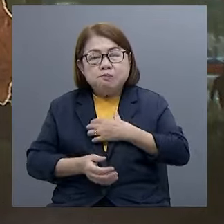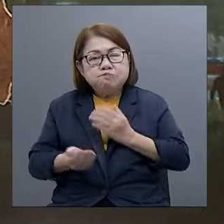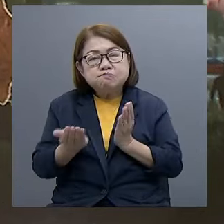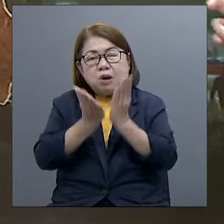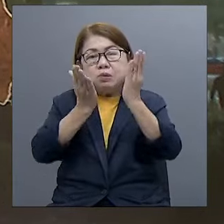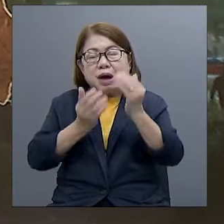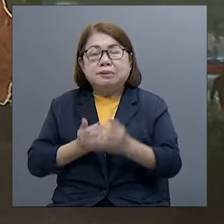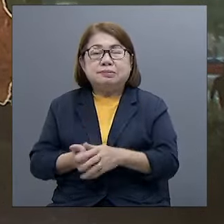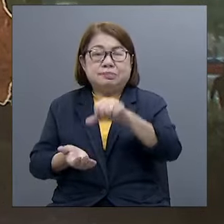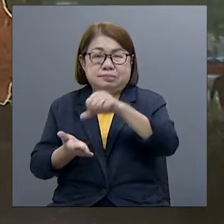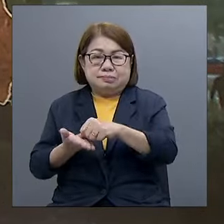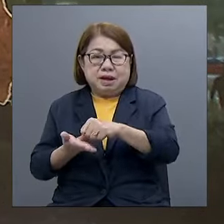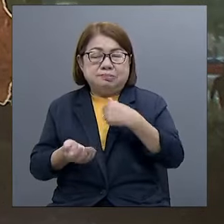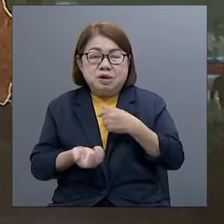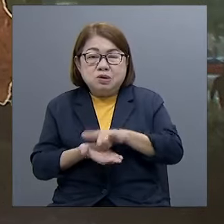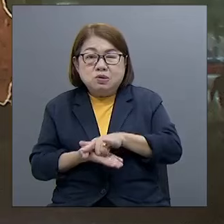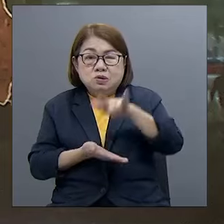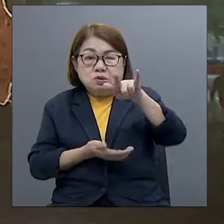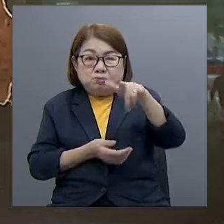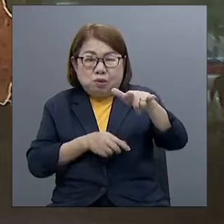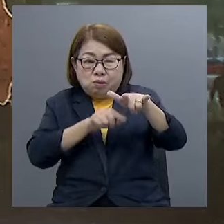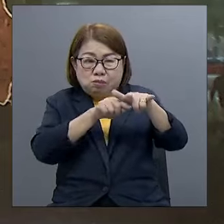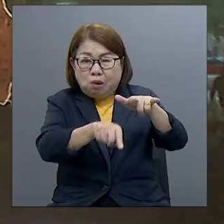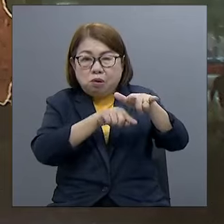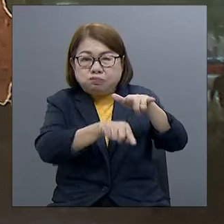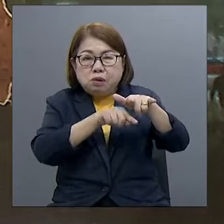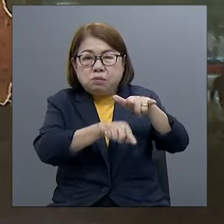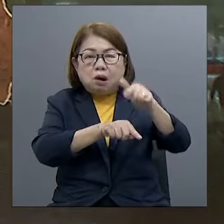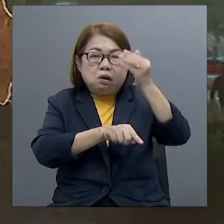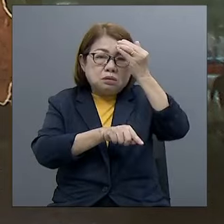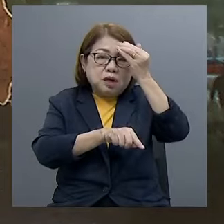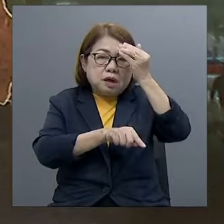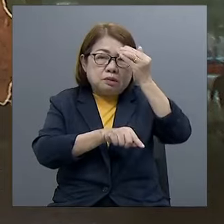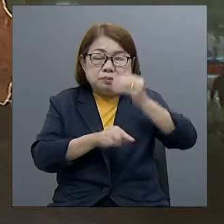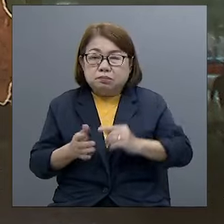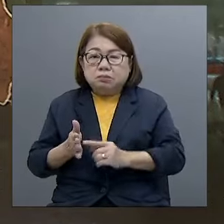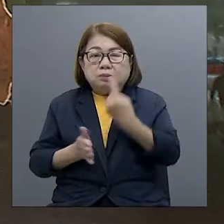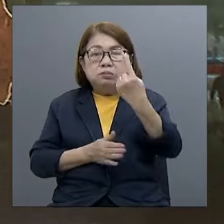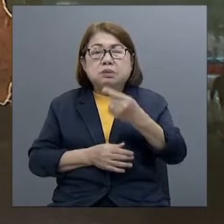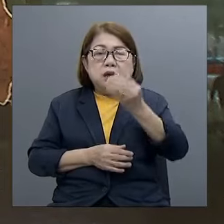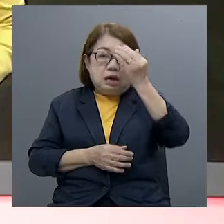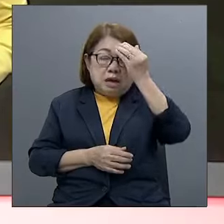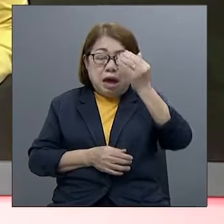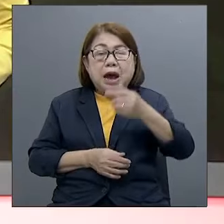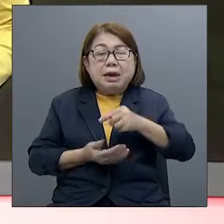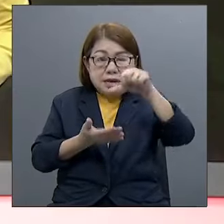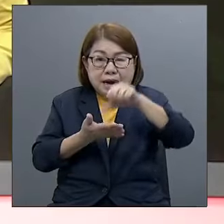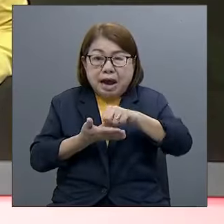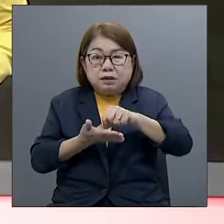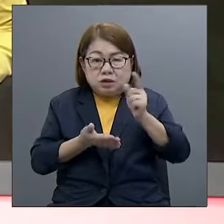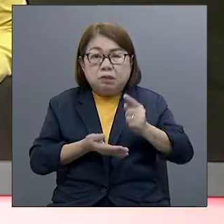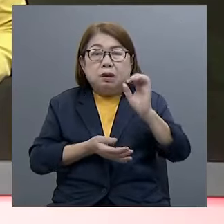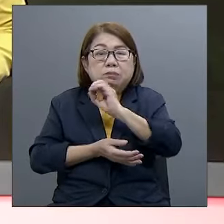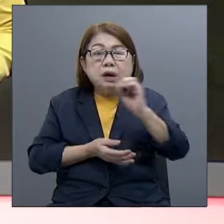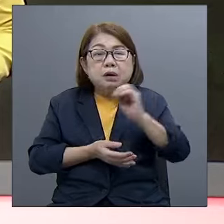แล้วก็ยิงขีปนาวุธโจมตีอิสราเอลนี่ถือเป็นครั้งแรกนะคะที่อิหร่านนั้นเปิดหน้าโจมตีอิสราเอลโดยตรงแม้ว่าการโจมตีใน